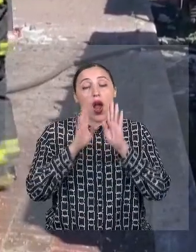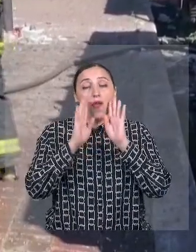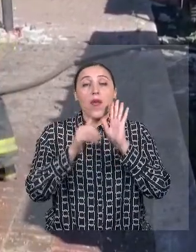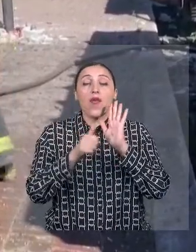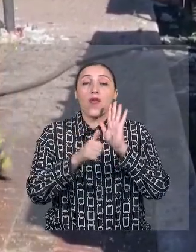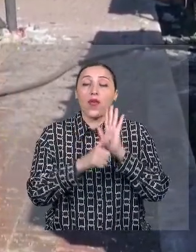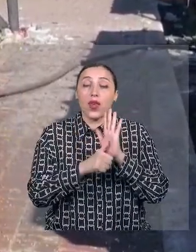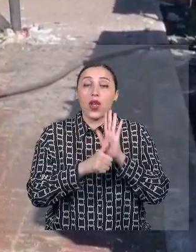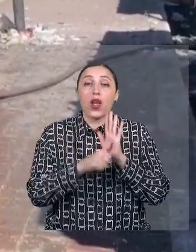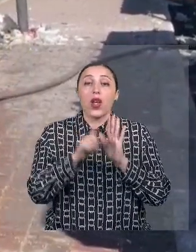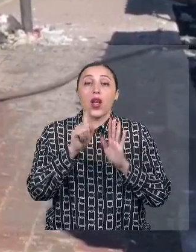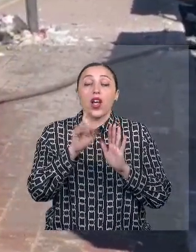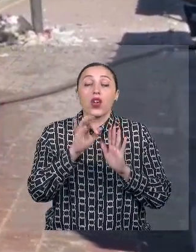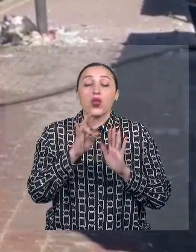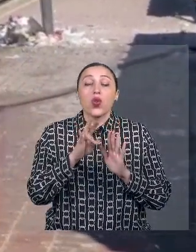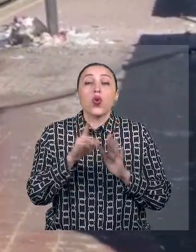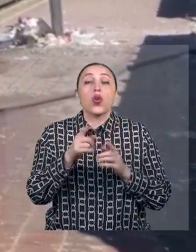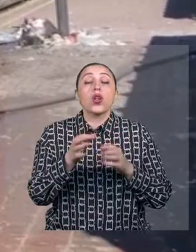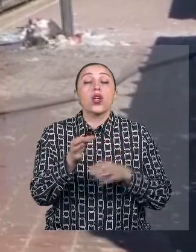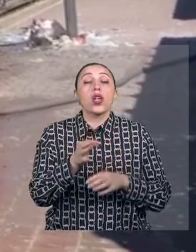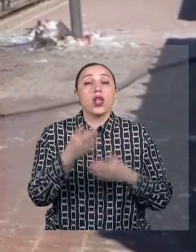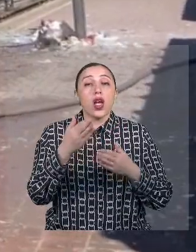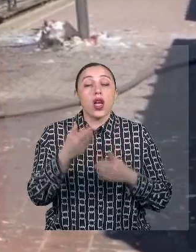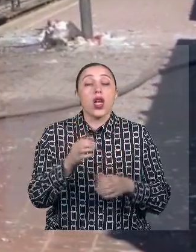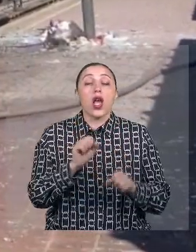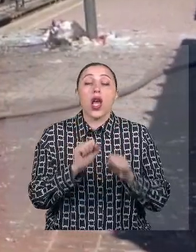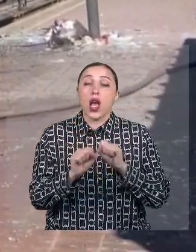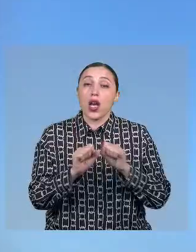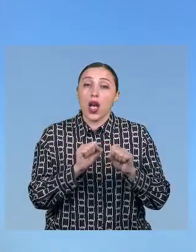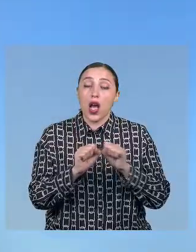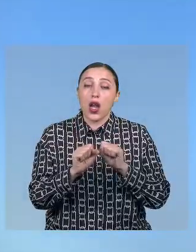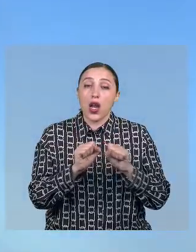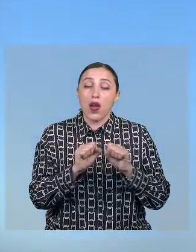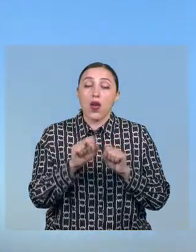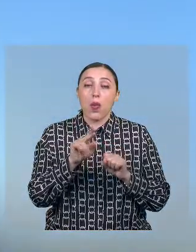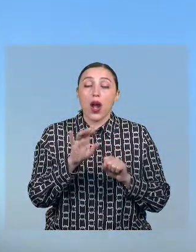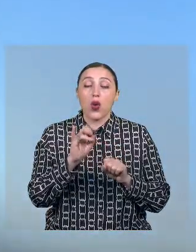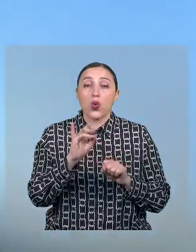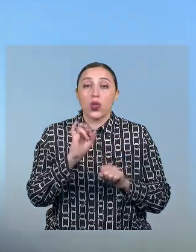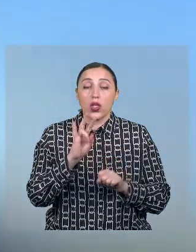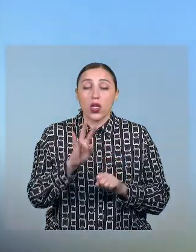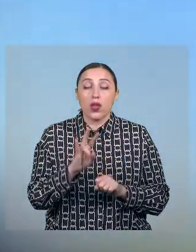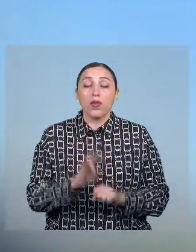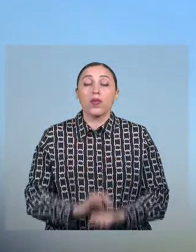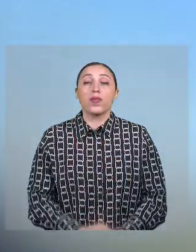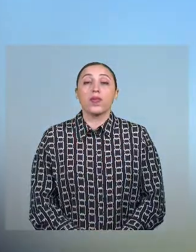հայտնել է Խերսոնի շրջանի ղեկավար Ալեքսանդր Պրակուդինը հավելելով.